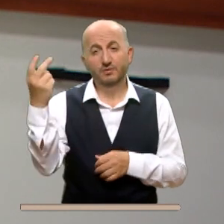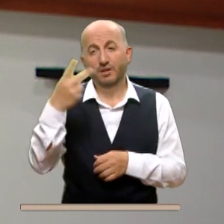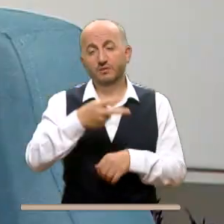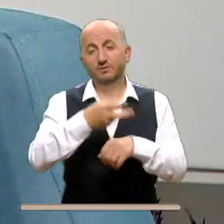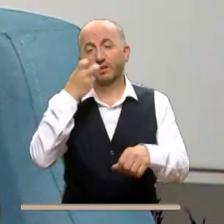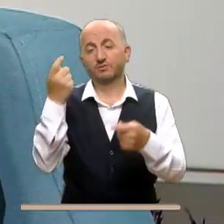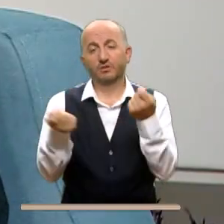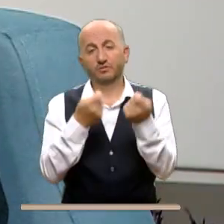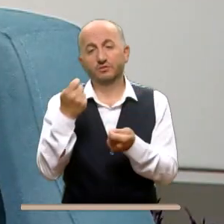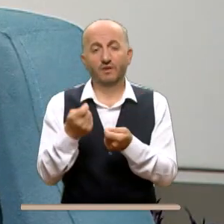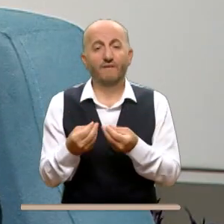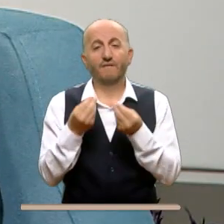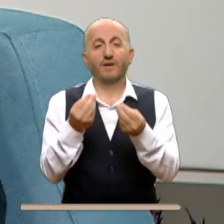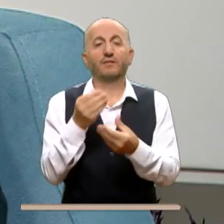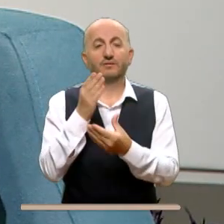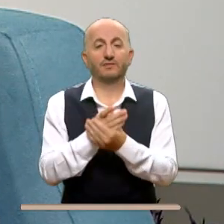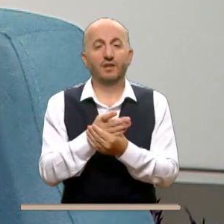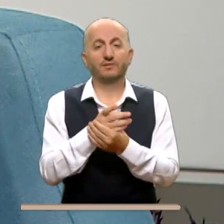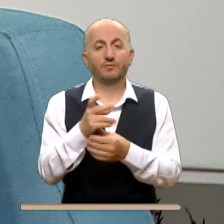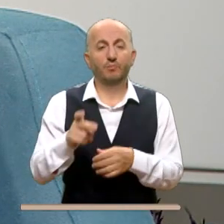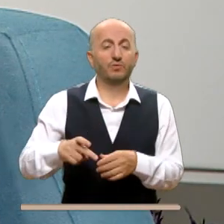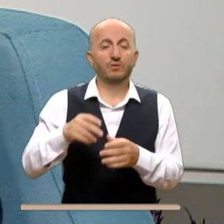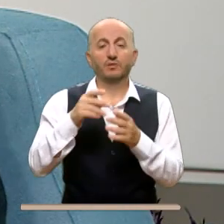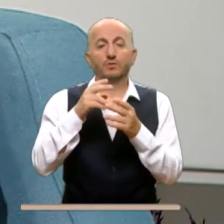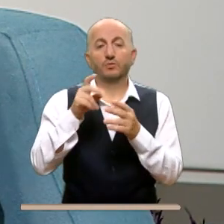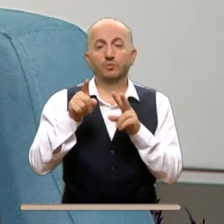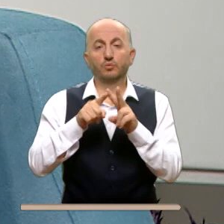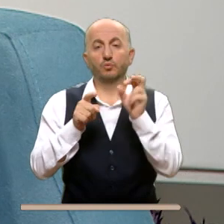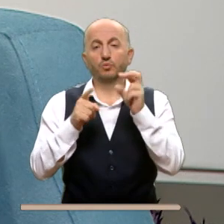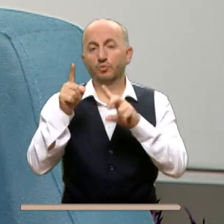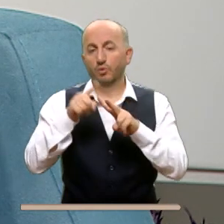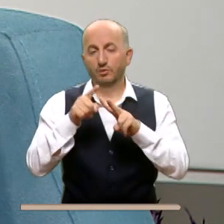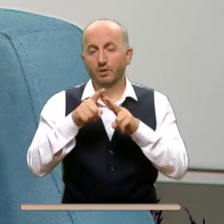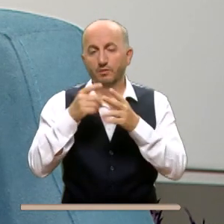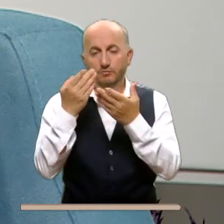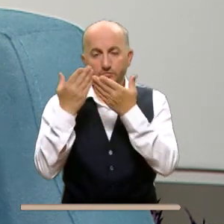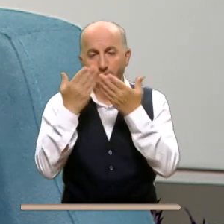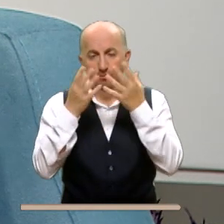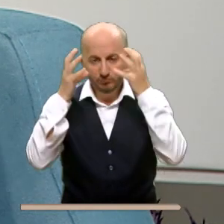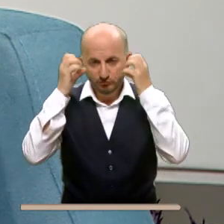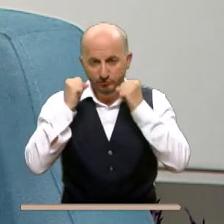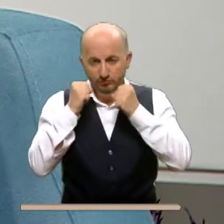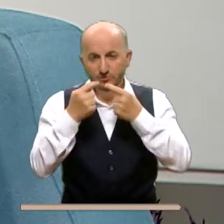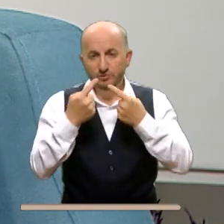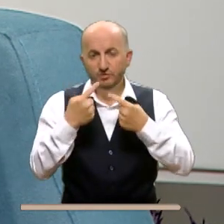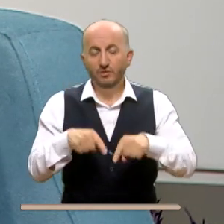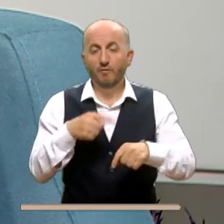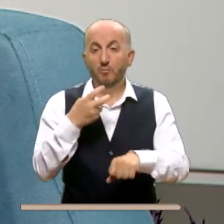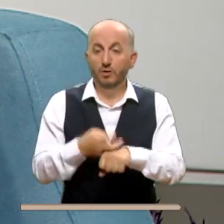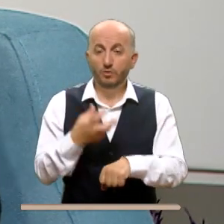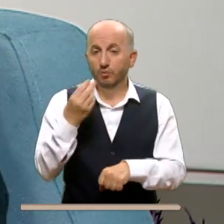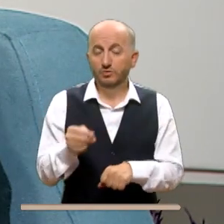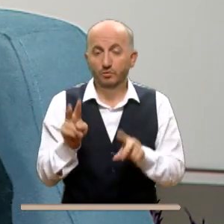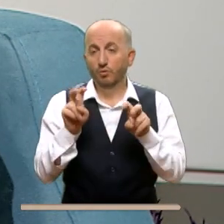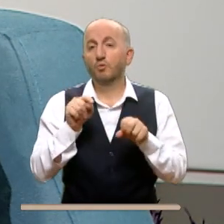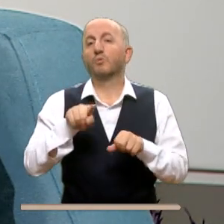çalışacaksınız. Size verilen ders notlarını güzelce hazmedeceksiniz. Sınavlarda başarılı olacaksınız. Mesele bu değil ki. Başarılı olabilirsiniz.